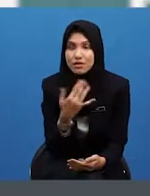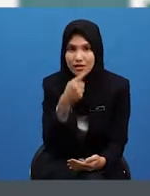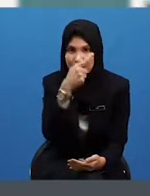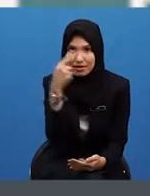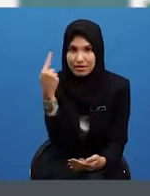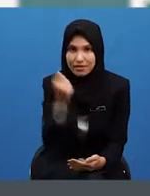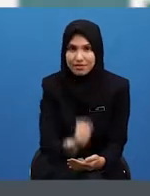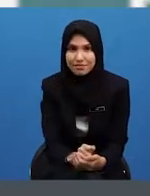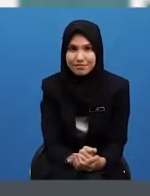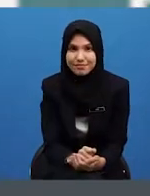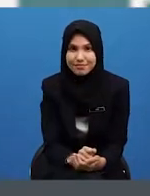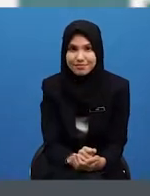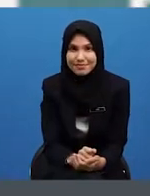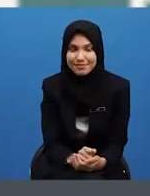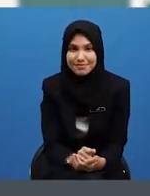hitam